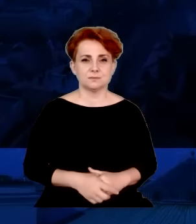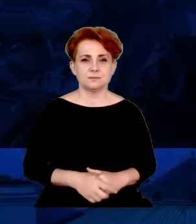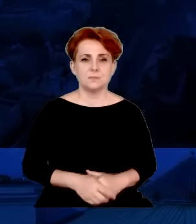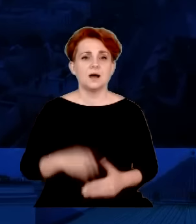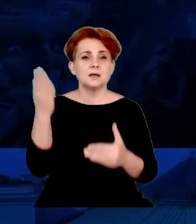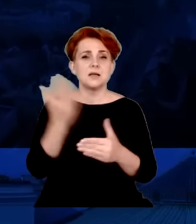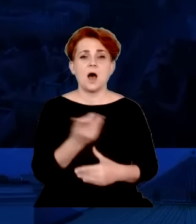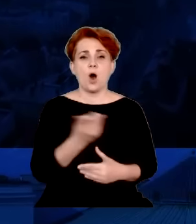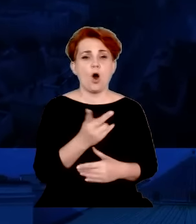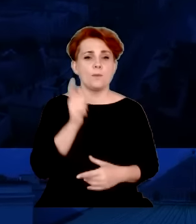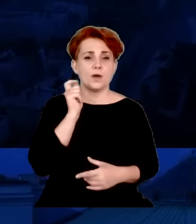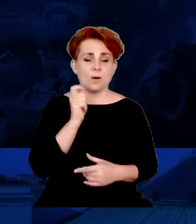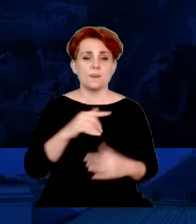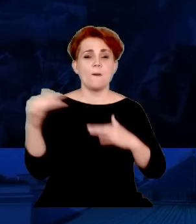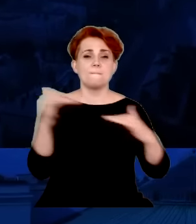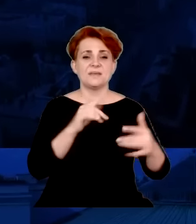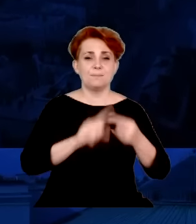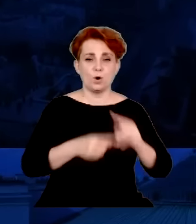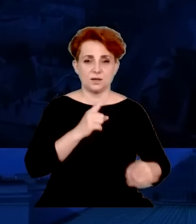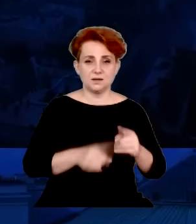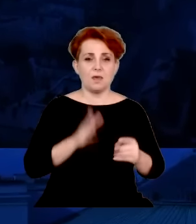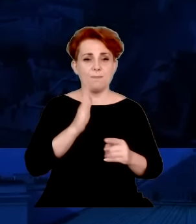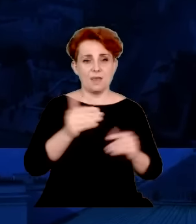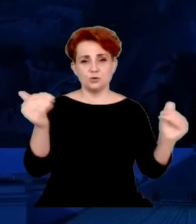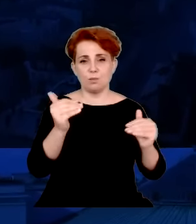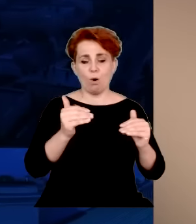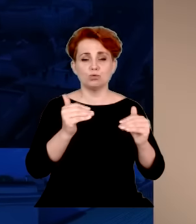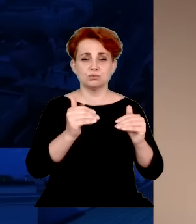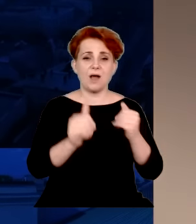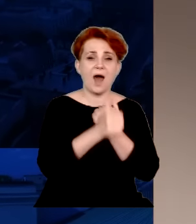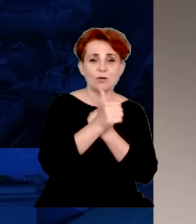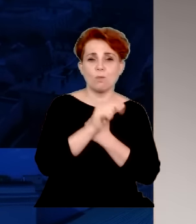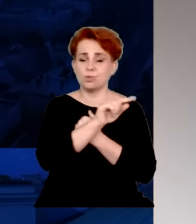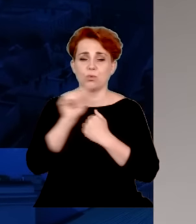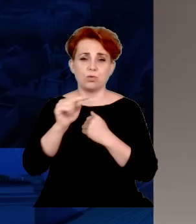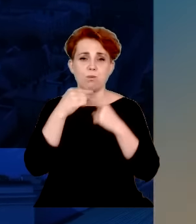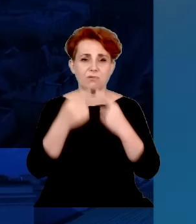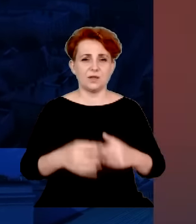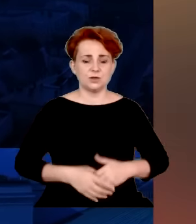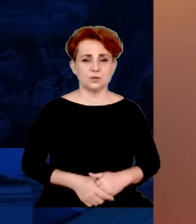Zapraszamy obie panie do bitwy politycznej, gdzie będziecie mogły zmierzyć się na argumenty.